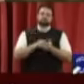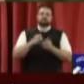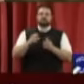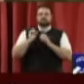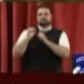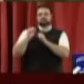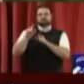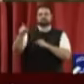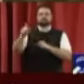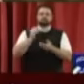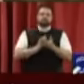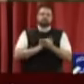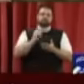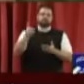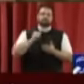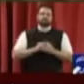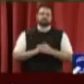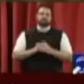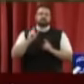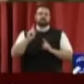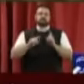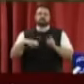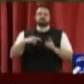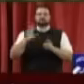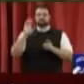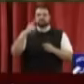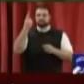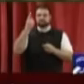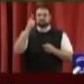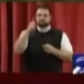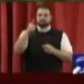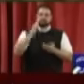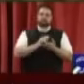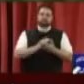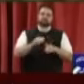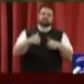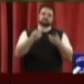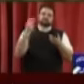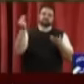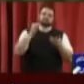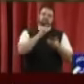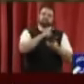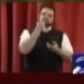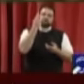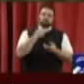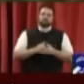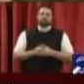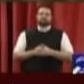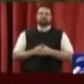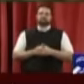Problema lui? Nu. Clar. Deci dacă el a să duci tu o problemă, îți venea ție una. Nu am nevoie. Nici oameni.